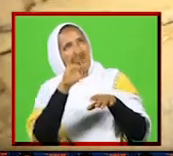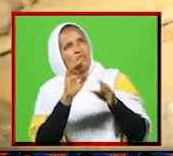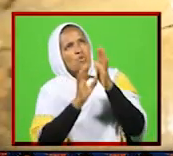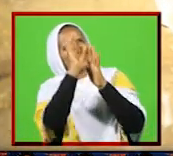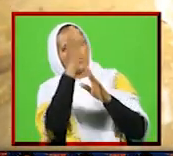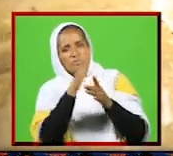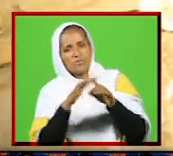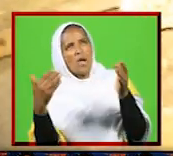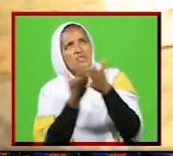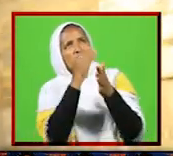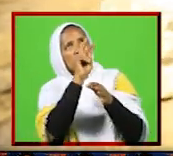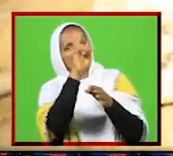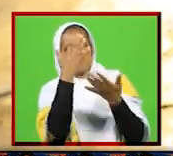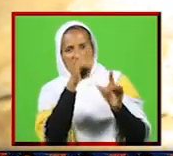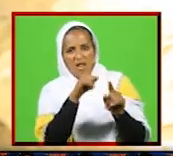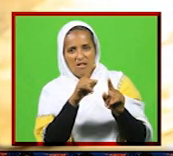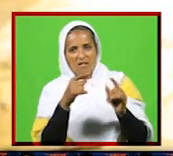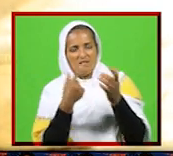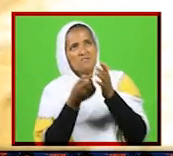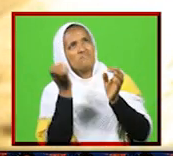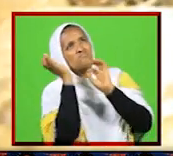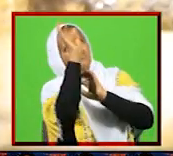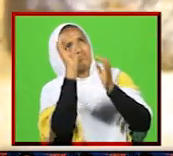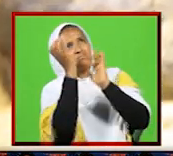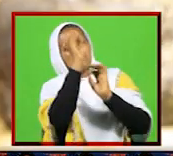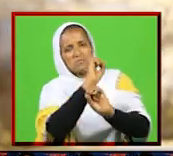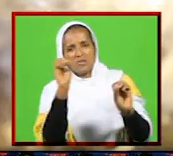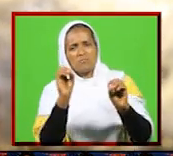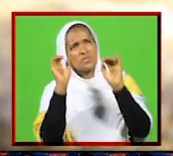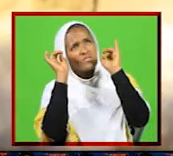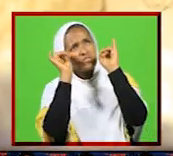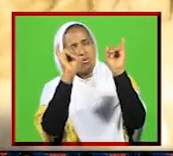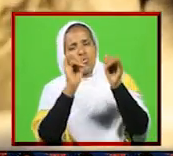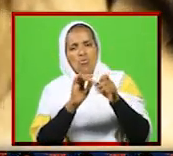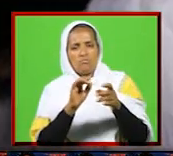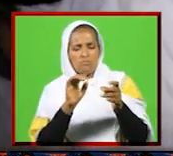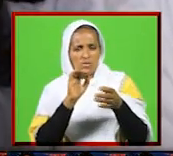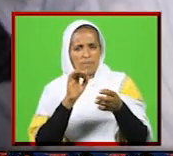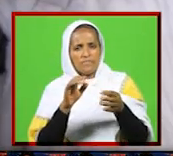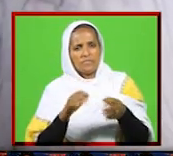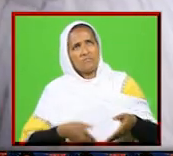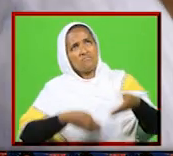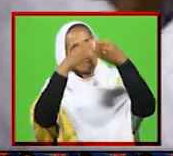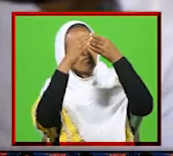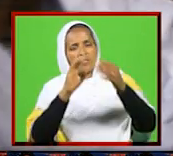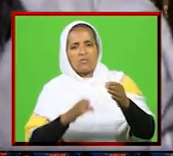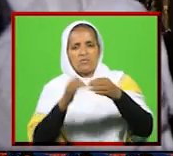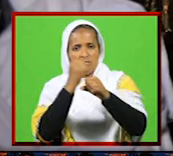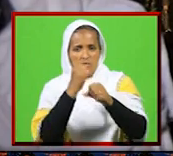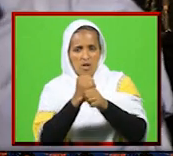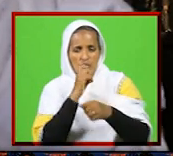አይመስልም። እንደ አዲስ ነው የሚመስለው። ብቻ ምርጊት እንኳ አልተመረቀም ምንም፣ በቃ እንዳለ ጥሬ እንትኑ ጥሬ ግንባታው ነው